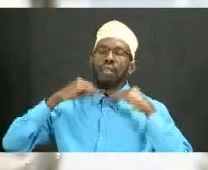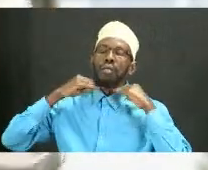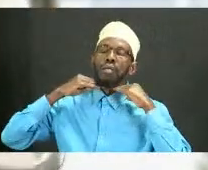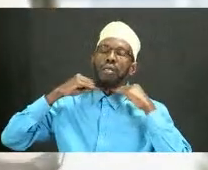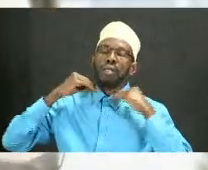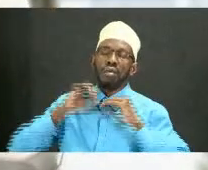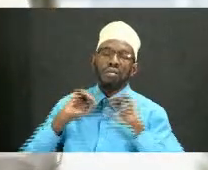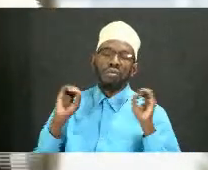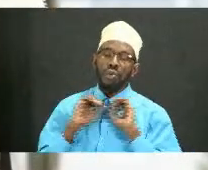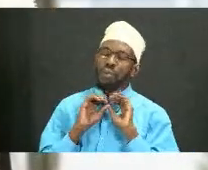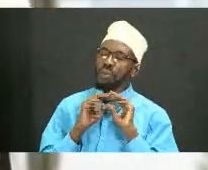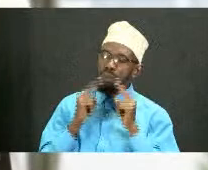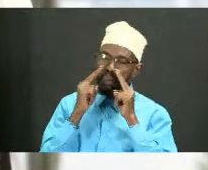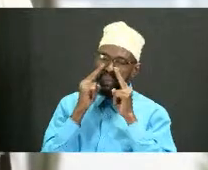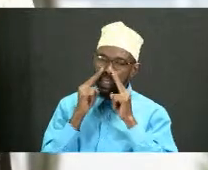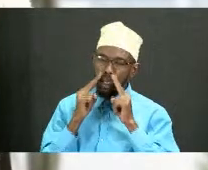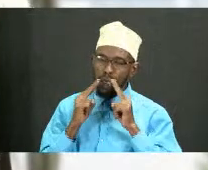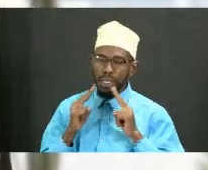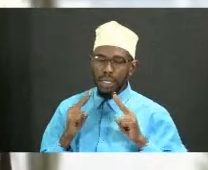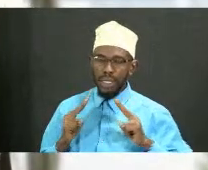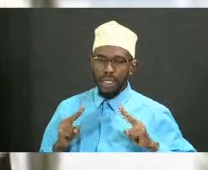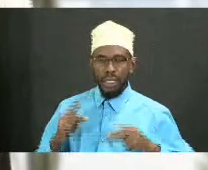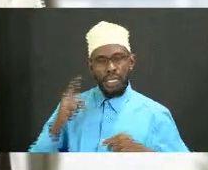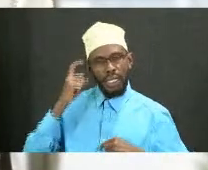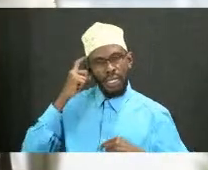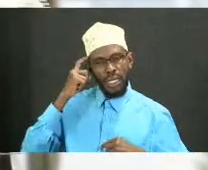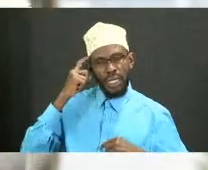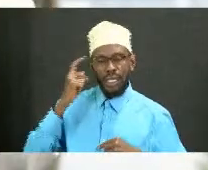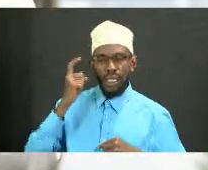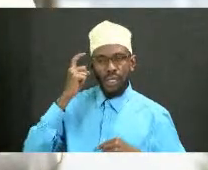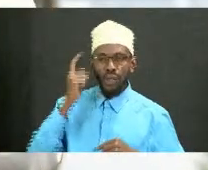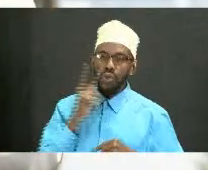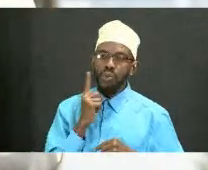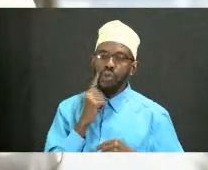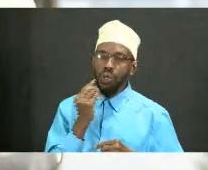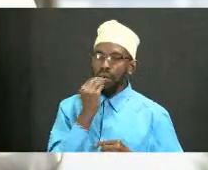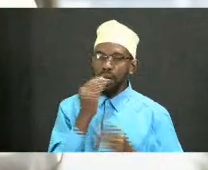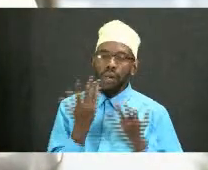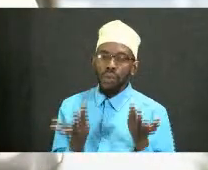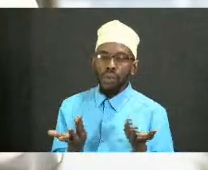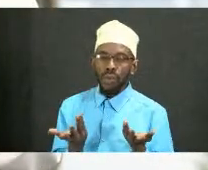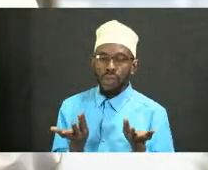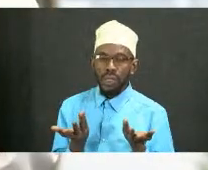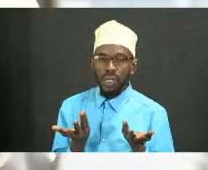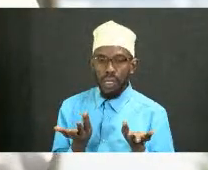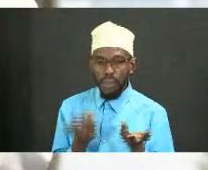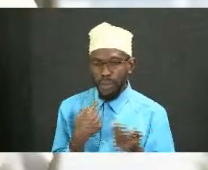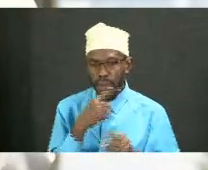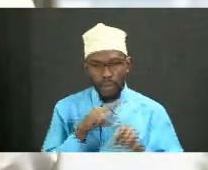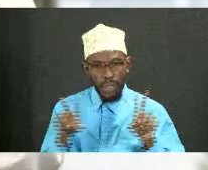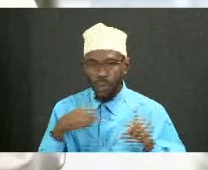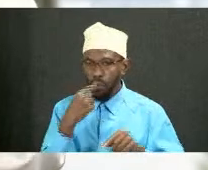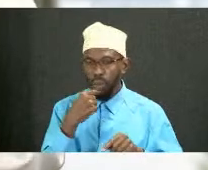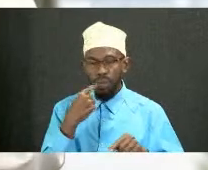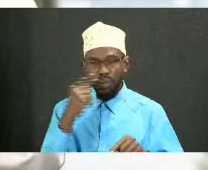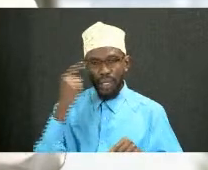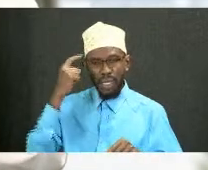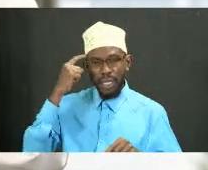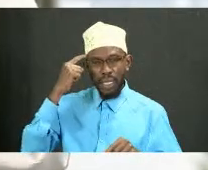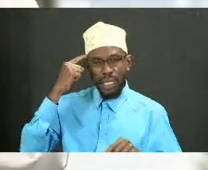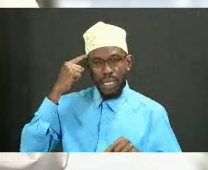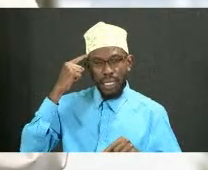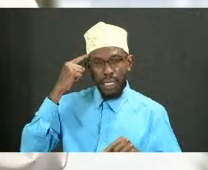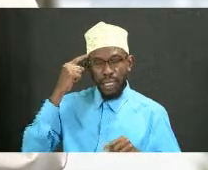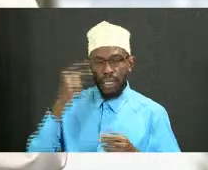bila mental illness yoyote. Hana shughuli, hana fikra yake itakuwa kesho nitakula vipi. Lakini yule ambaye yuko na deni atakuwa anafikiria